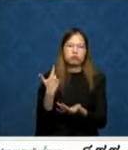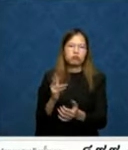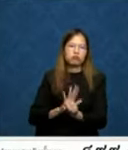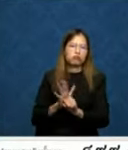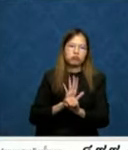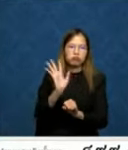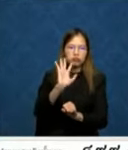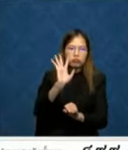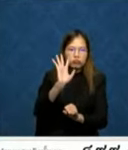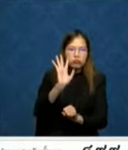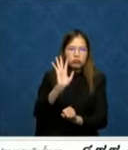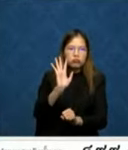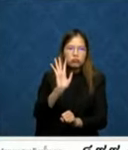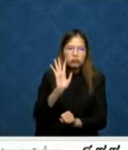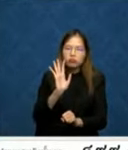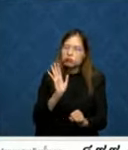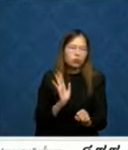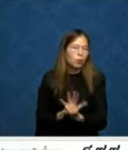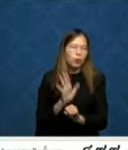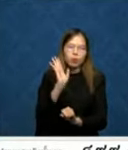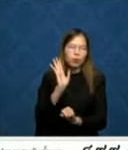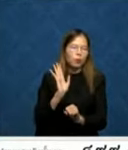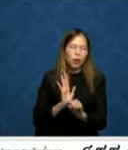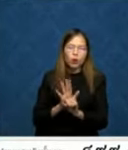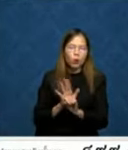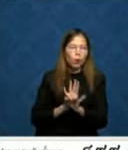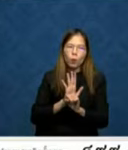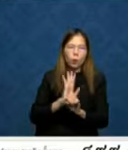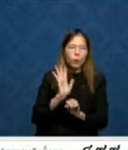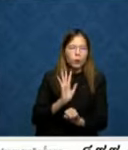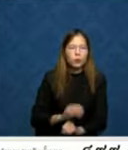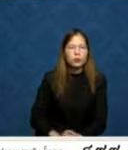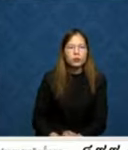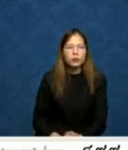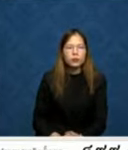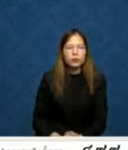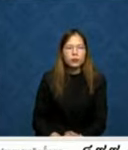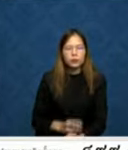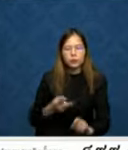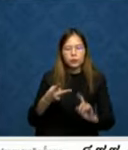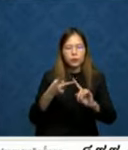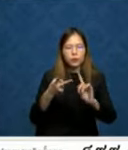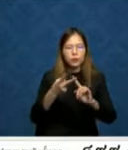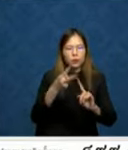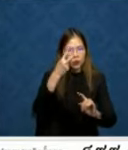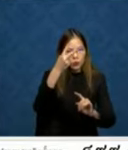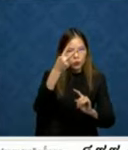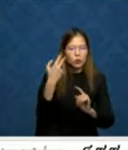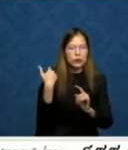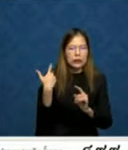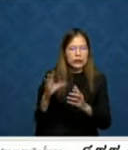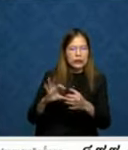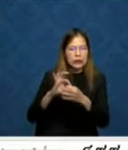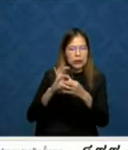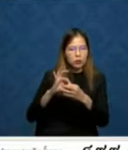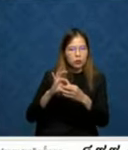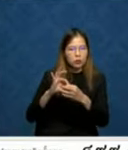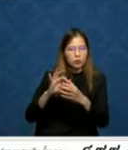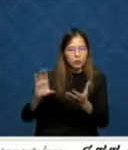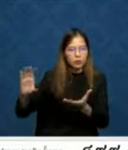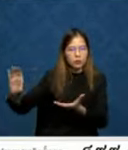ครับเห็นชัดเจนเลยนะครับว่าไม่คุ้มค่านะครับเรื่องที่2นะครับต้องคำนึงถึงความยั่งยืนทางการคลังส่ว